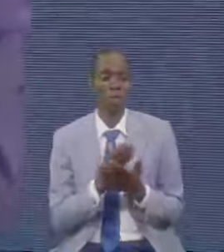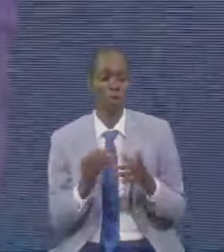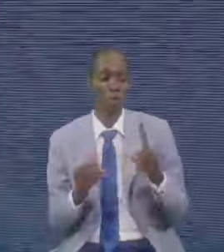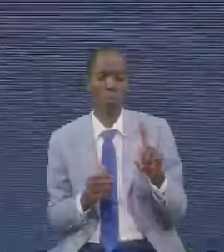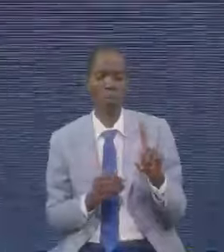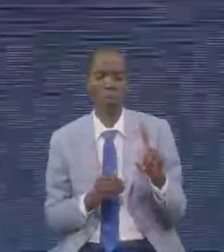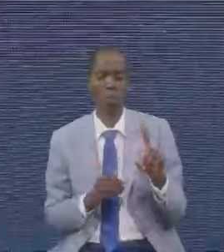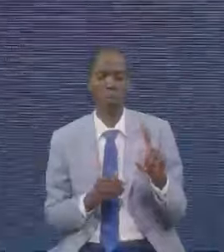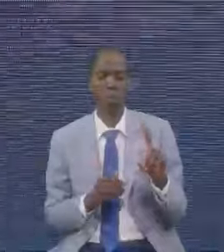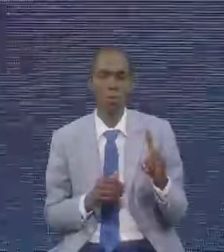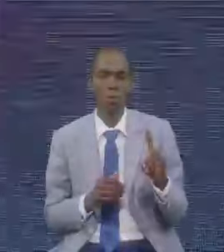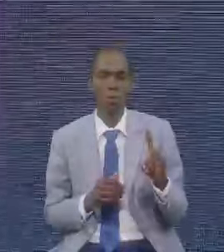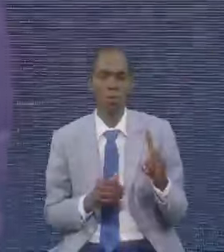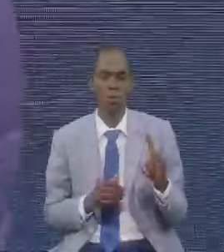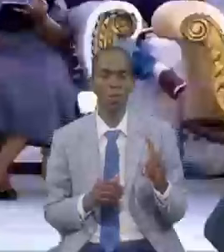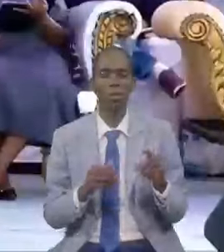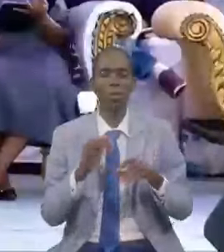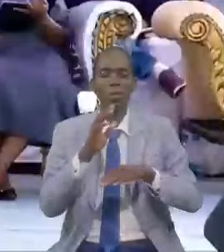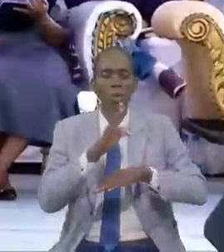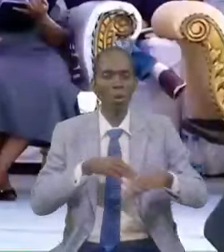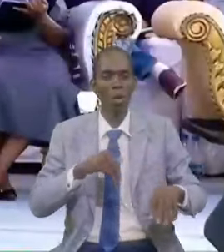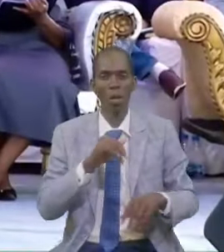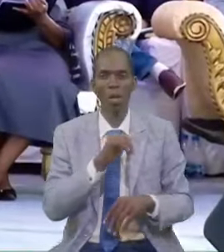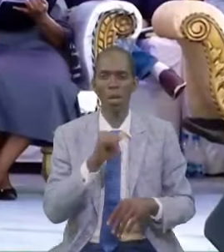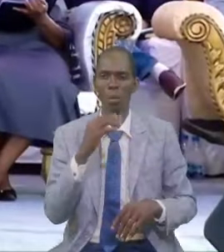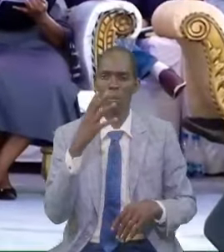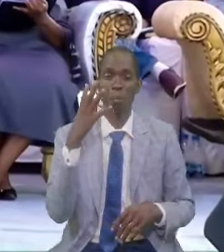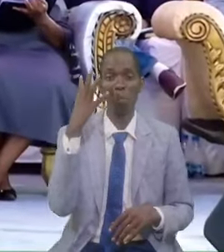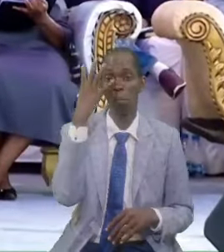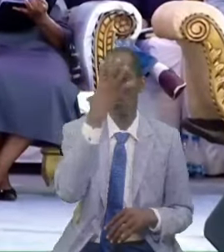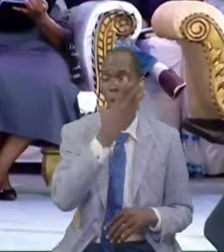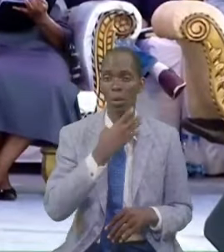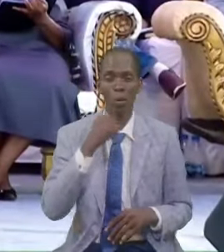so-called beautiful lady. కొంతమంది అండి నామకార్థ